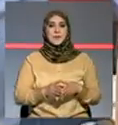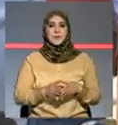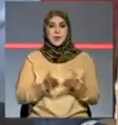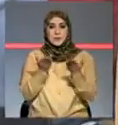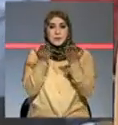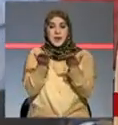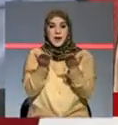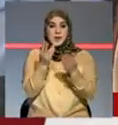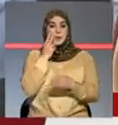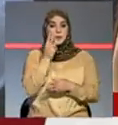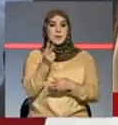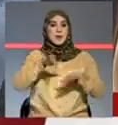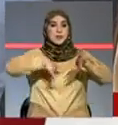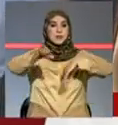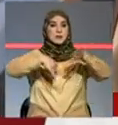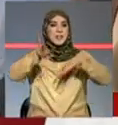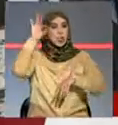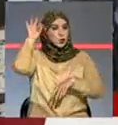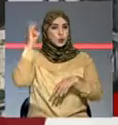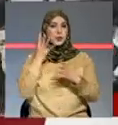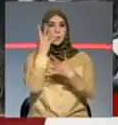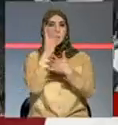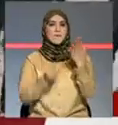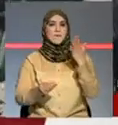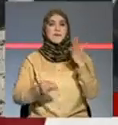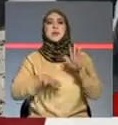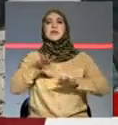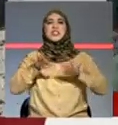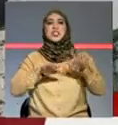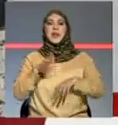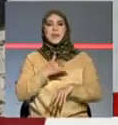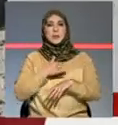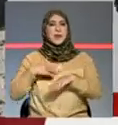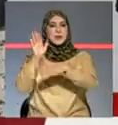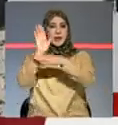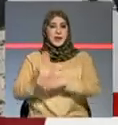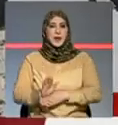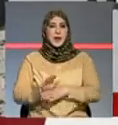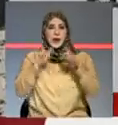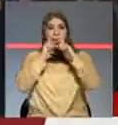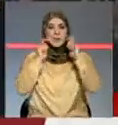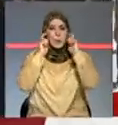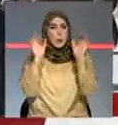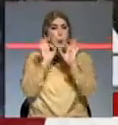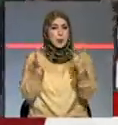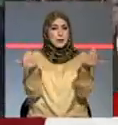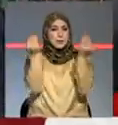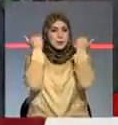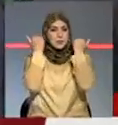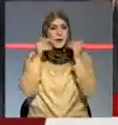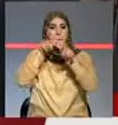هكذا بدا الشارع التونسي، غياب شبه تام للإجراءات الوقائية بعدم الالتزام بارتداء الكمامة وعودة